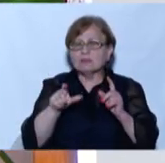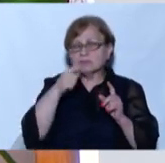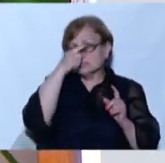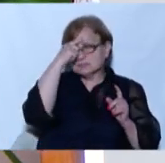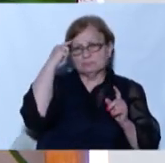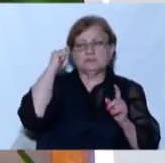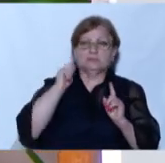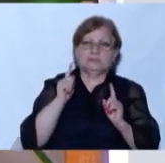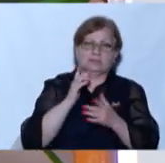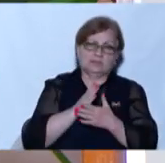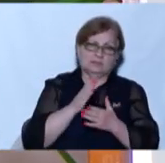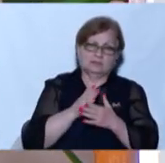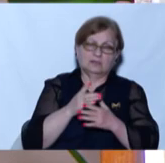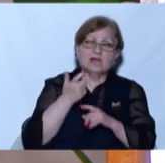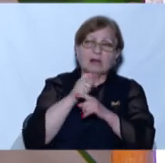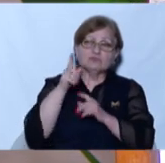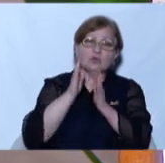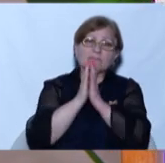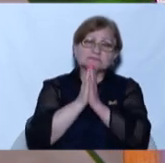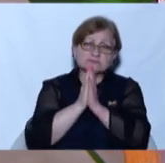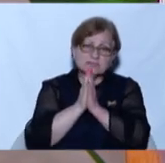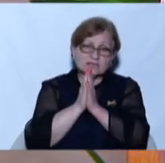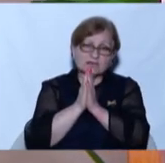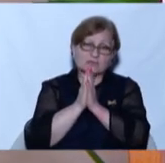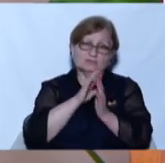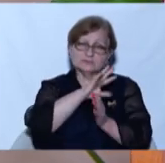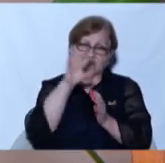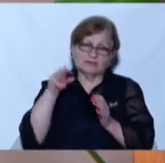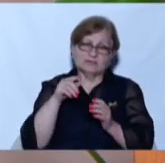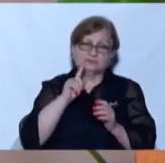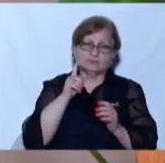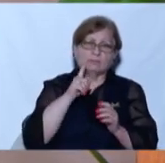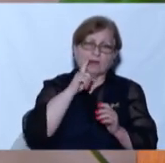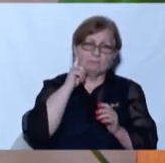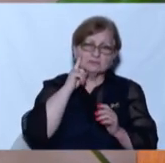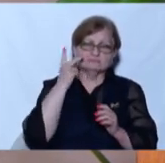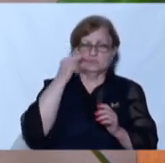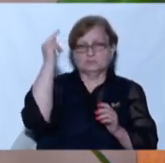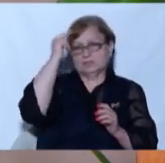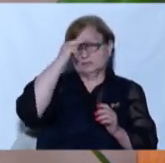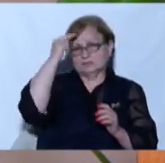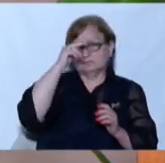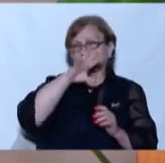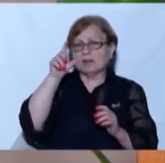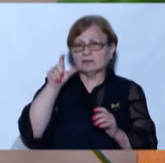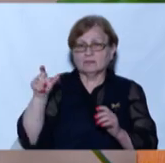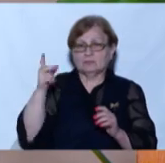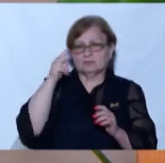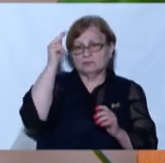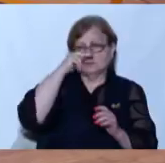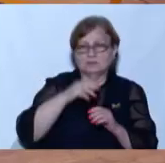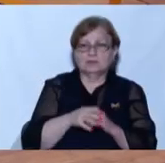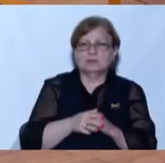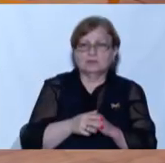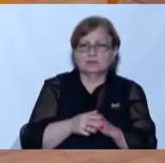ამიტომაც იხვეწება და შეოვედრ ყმათო რომ არ შექმნან დასახელათო. ამას რო ამბობს დასახელათ არ შექმნათო, ამბობს რომ